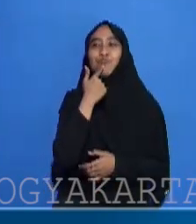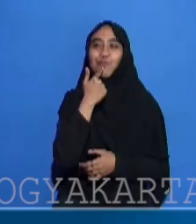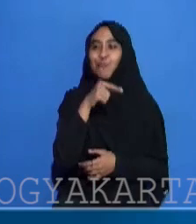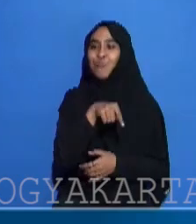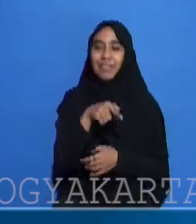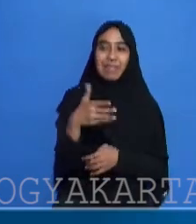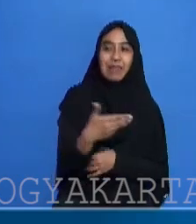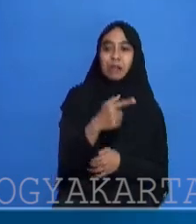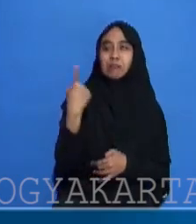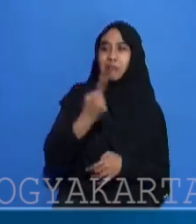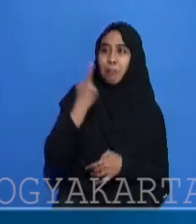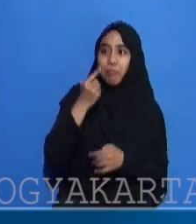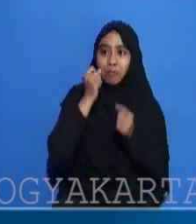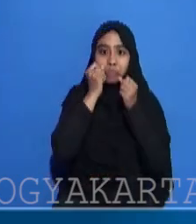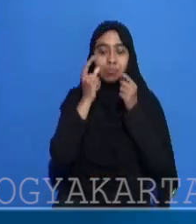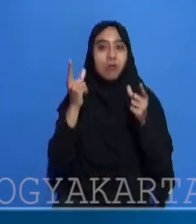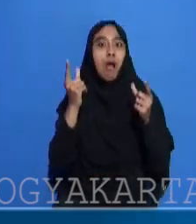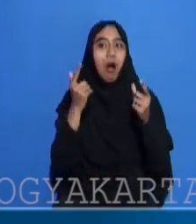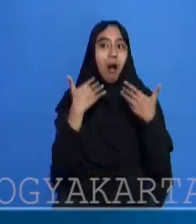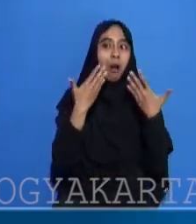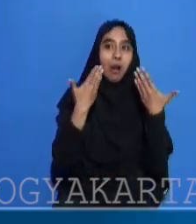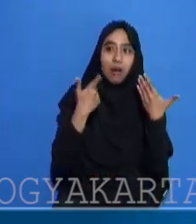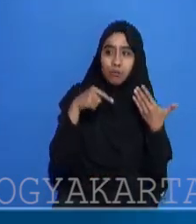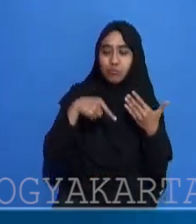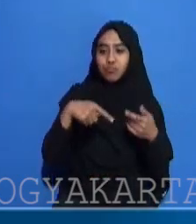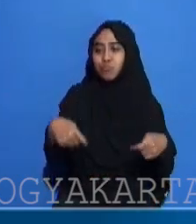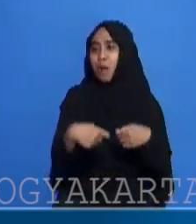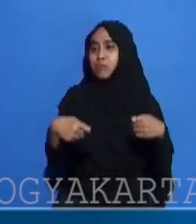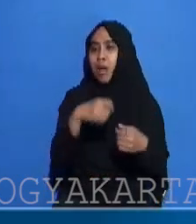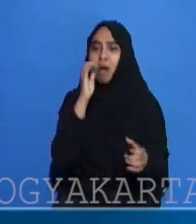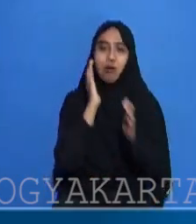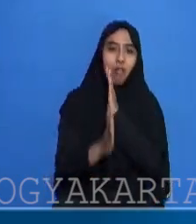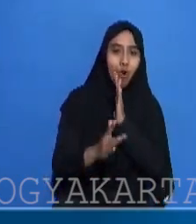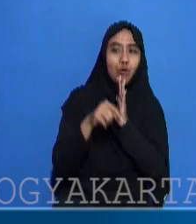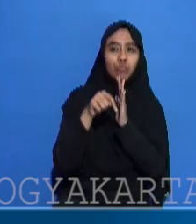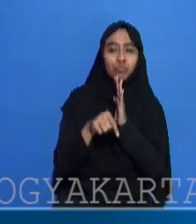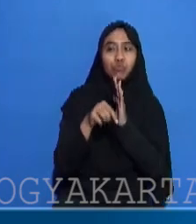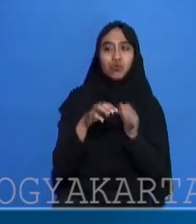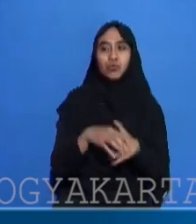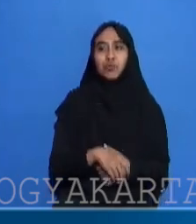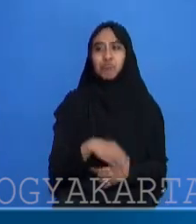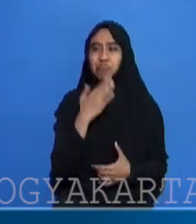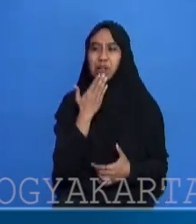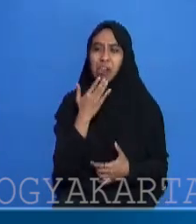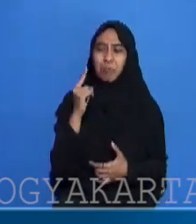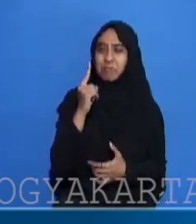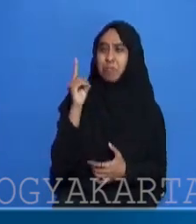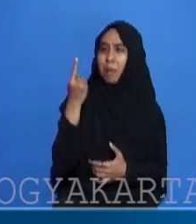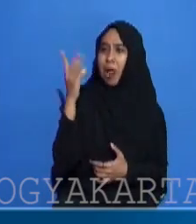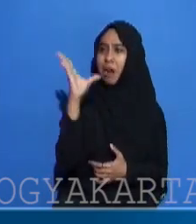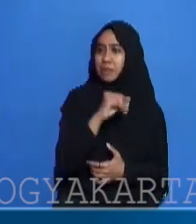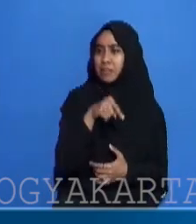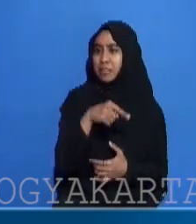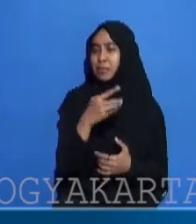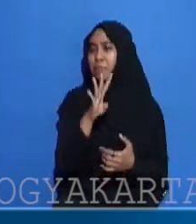Ikannya selalu fresh setiap hari, apalagi dimasaknya dadaan. Setiap hari, 45 kg